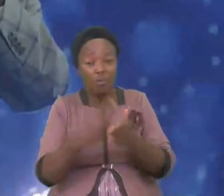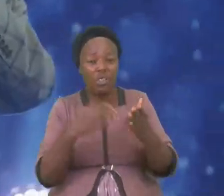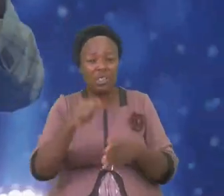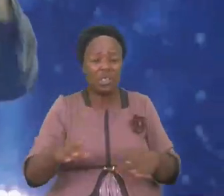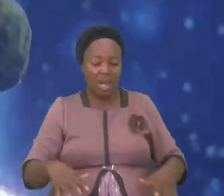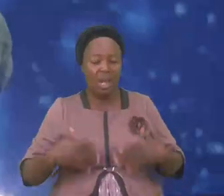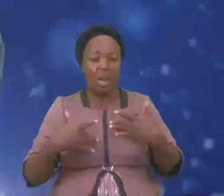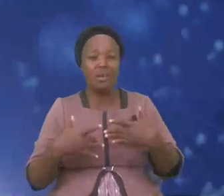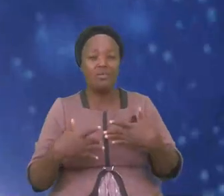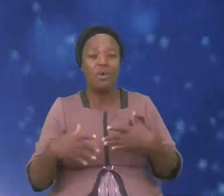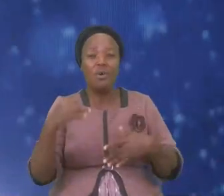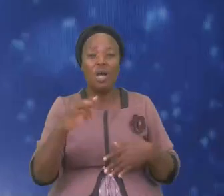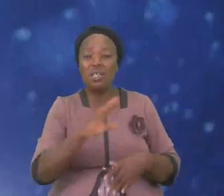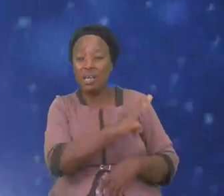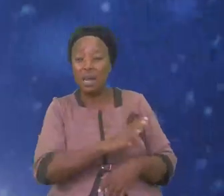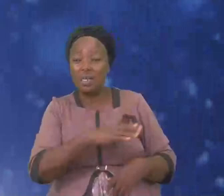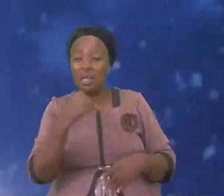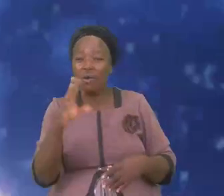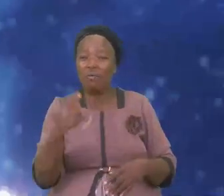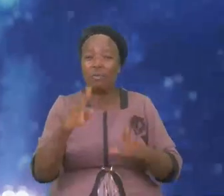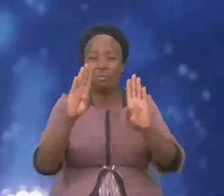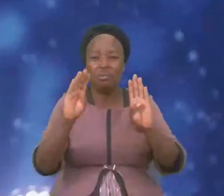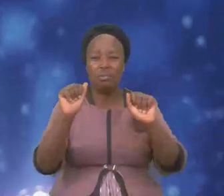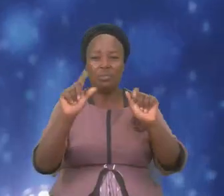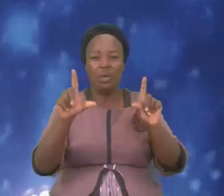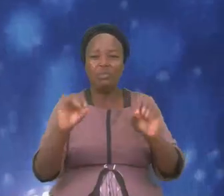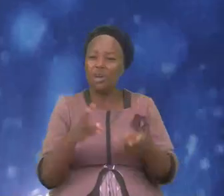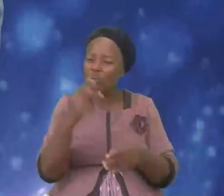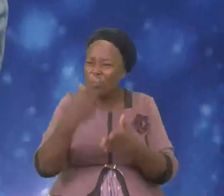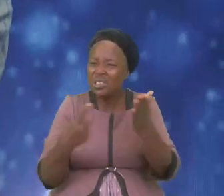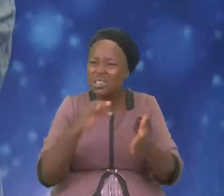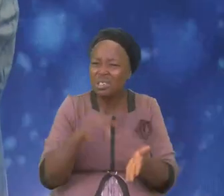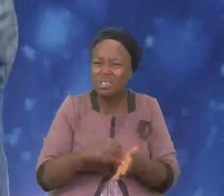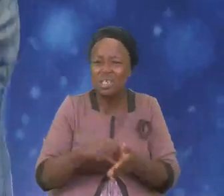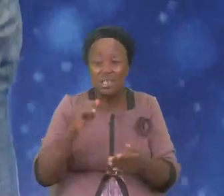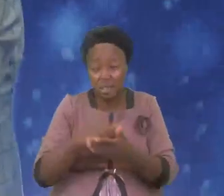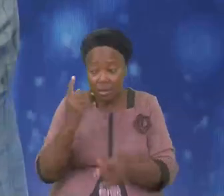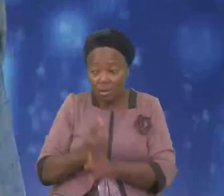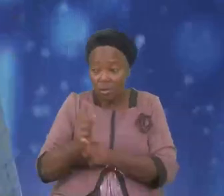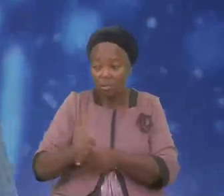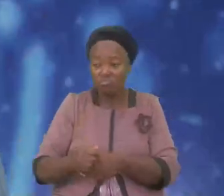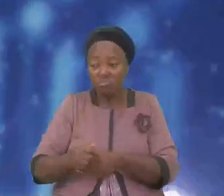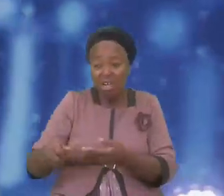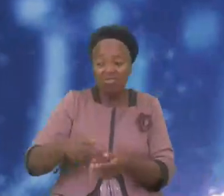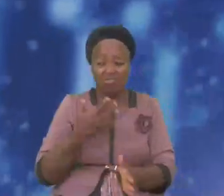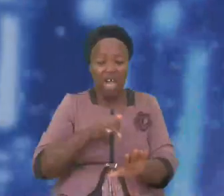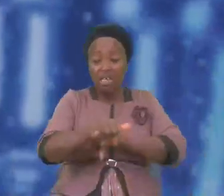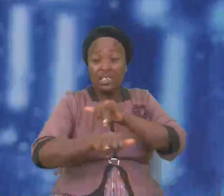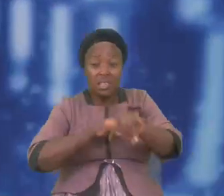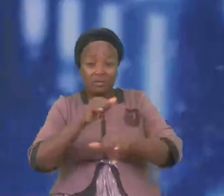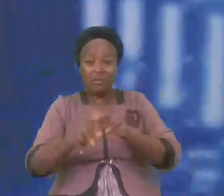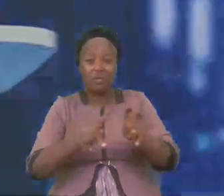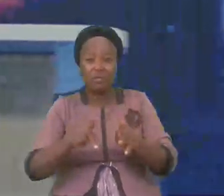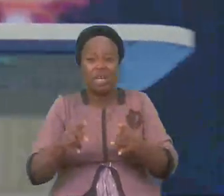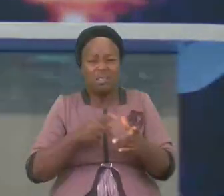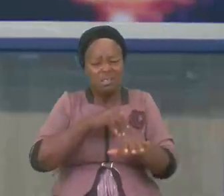style de vie de Babylone? Pour quiconque est humilié, pour quiconque en a lavé le cerveau, pour quiconque est